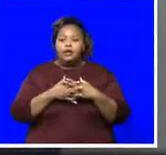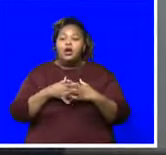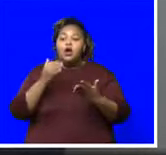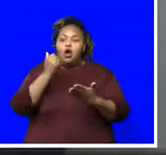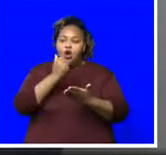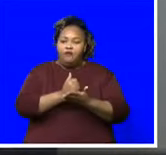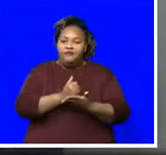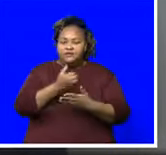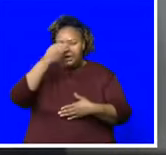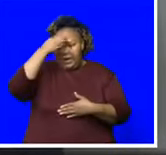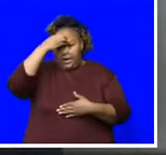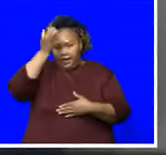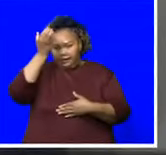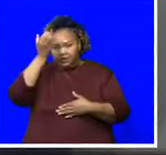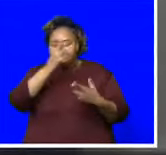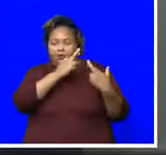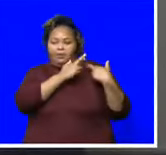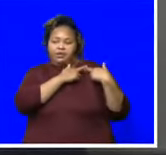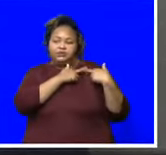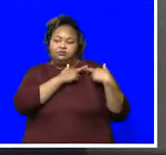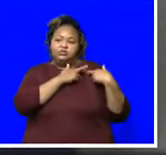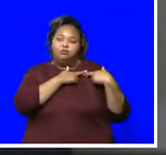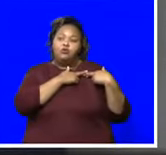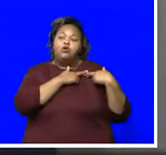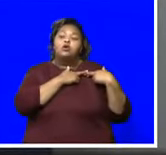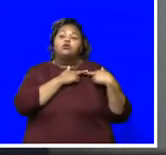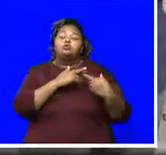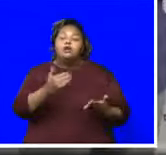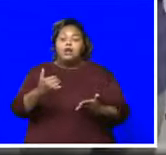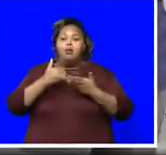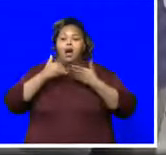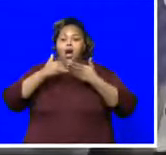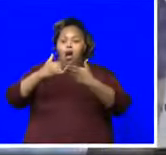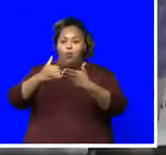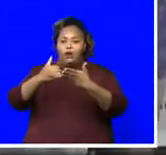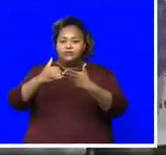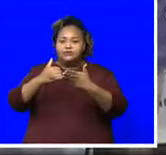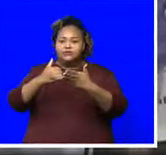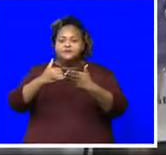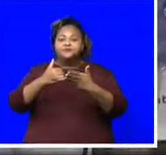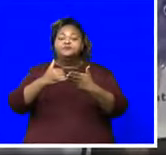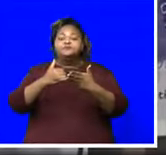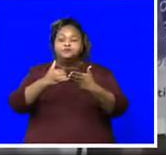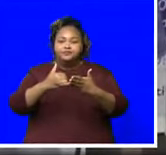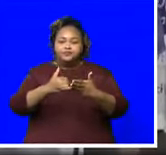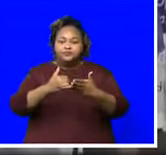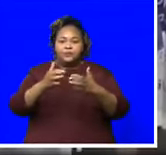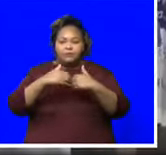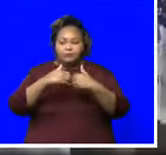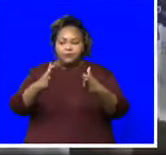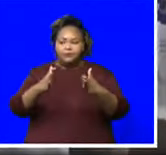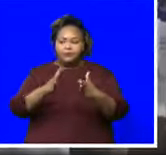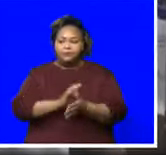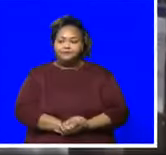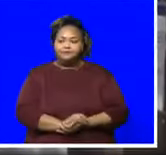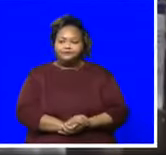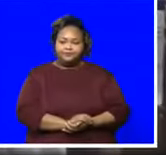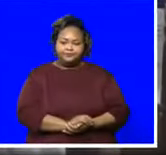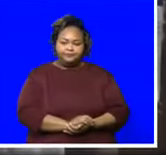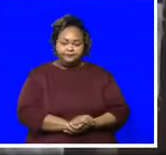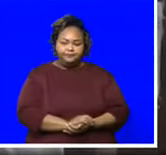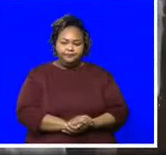kanye nahulumende. Tindzaba Eswatini TV kubika Themnkosi Mavimbela, ngina Fortune Dlangamandla navuma inkosi